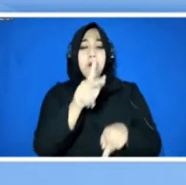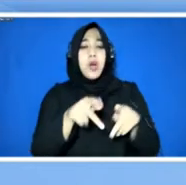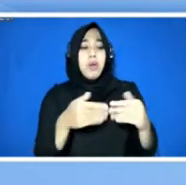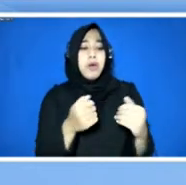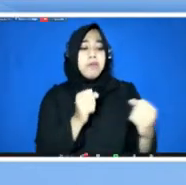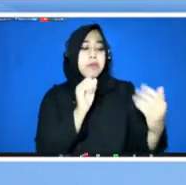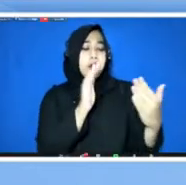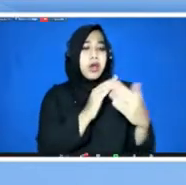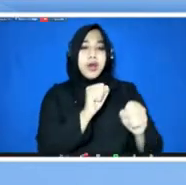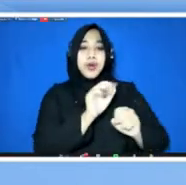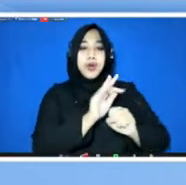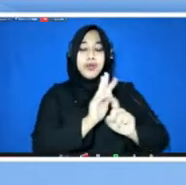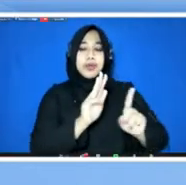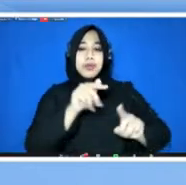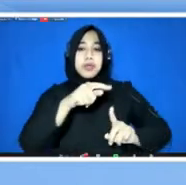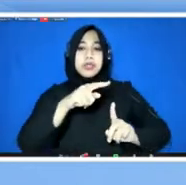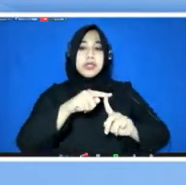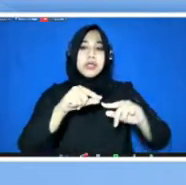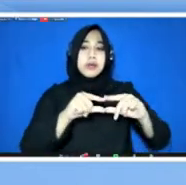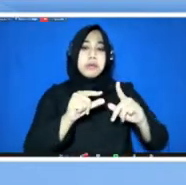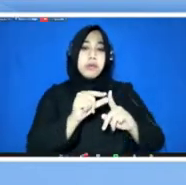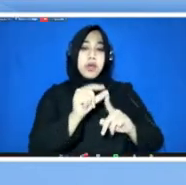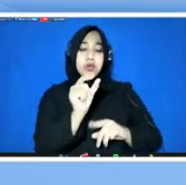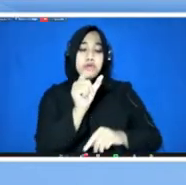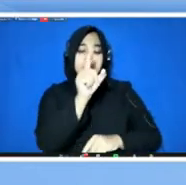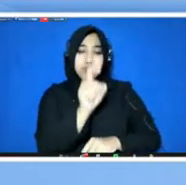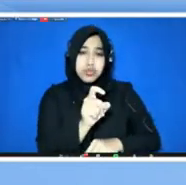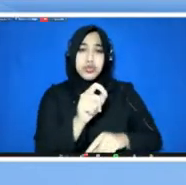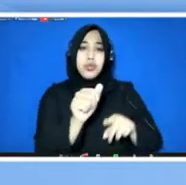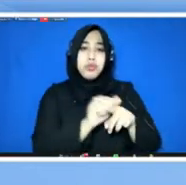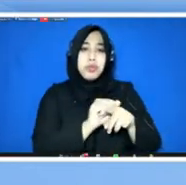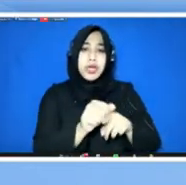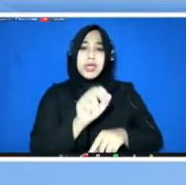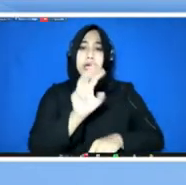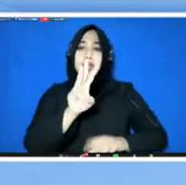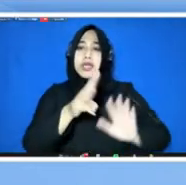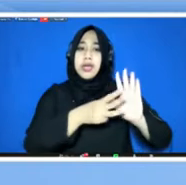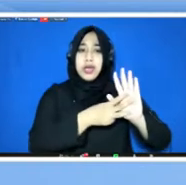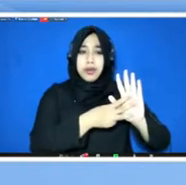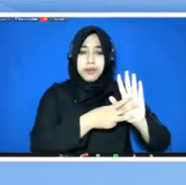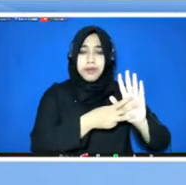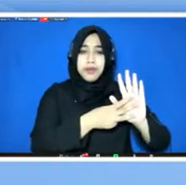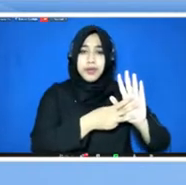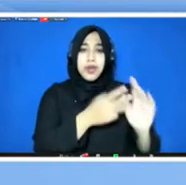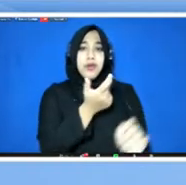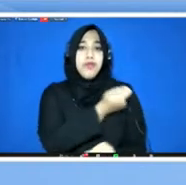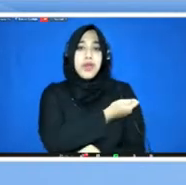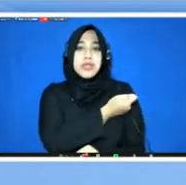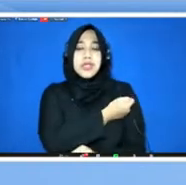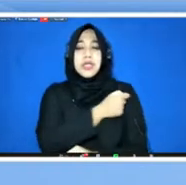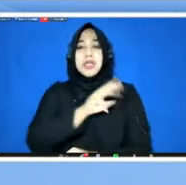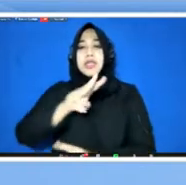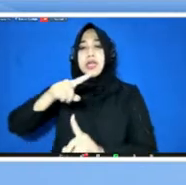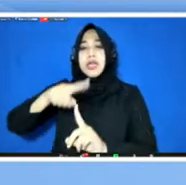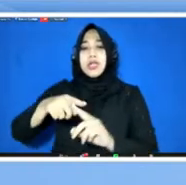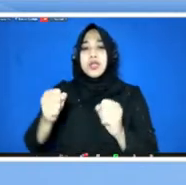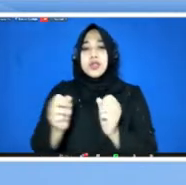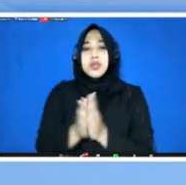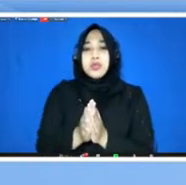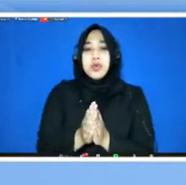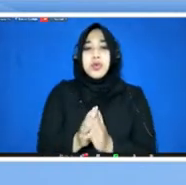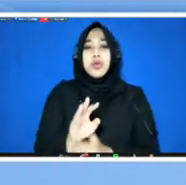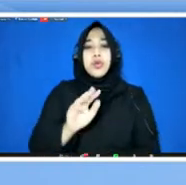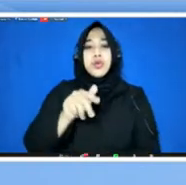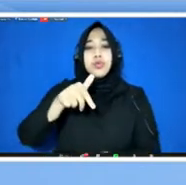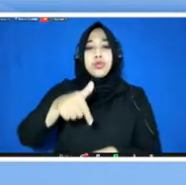penanganan COVID-19 terpadu memerlukan praktek 3M, vaksinasi, dan 3T sebanyak